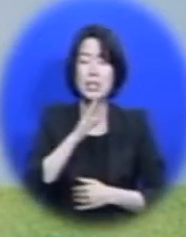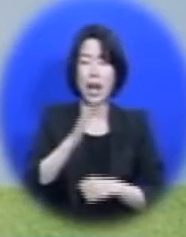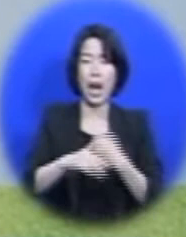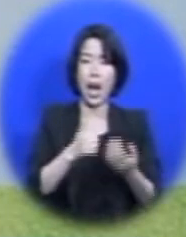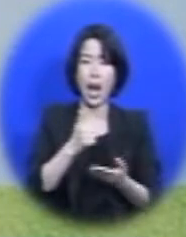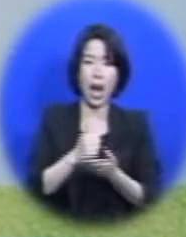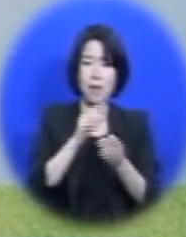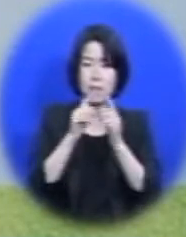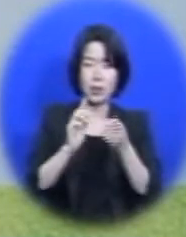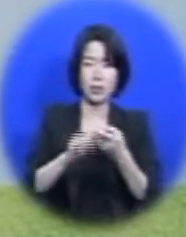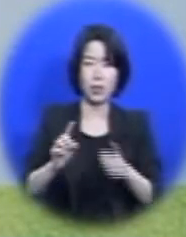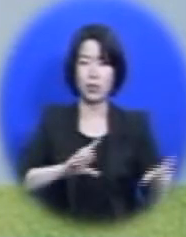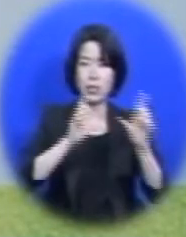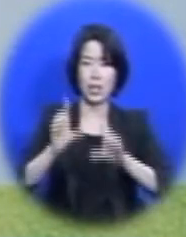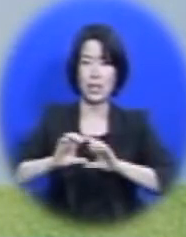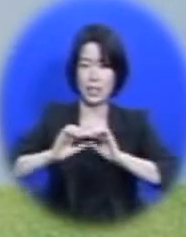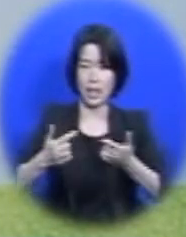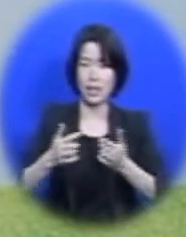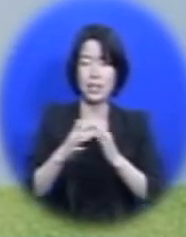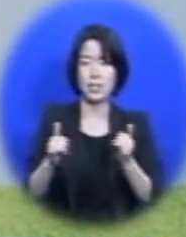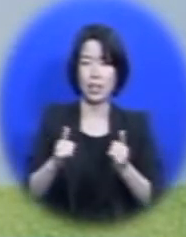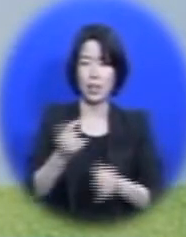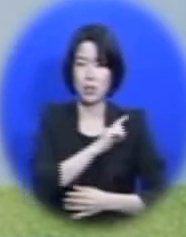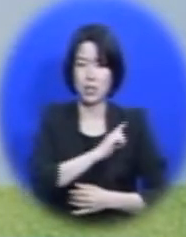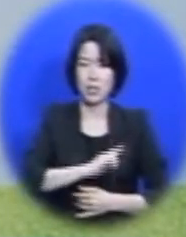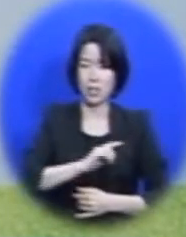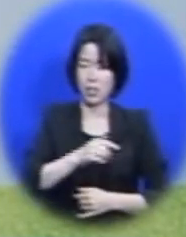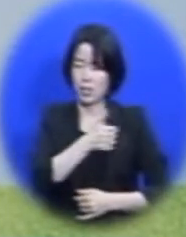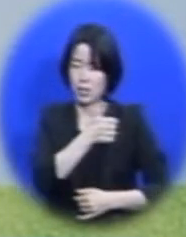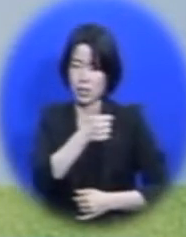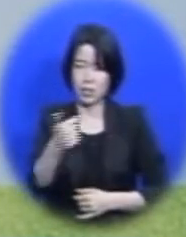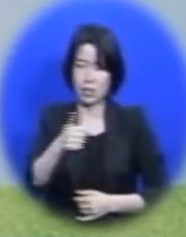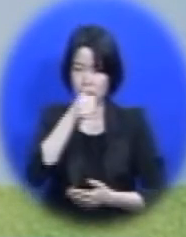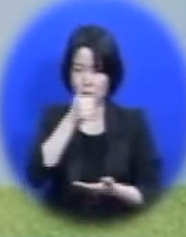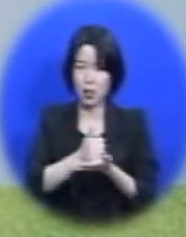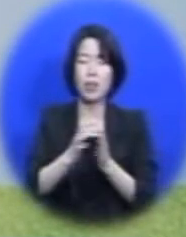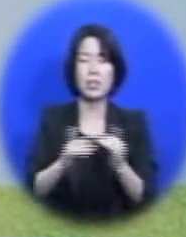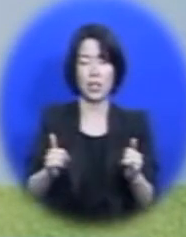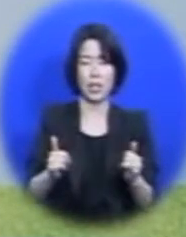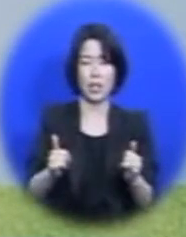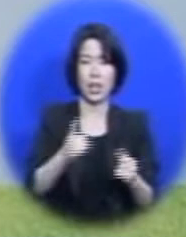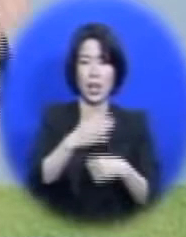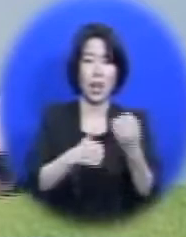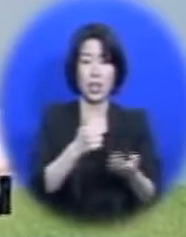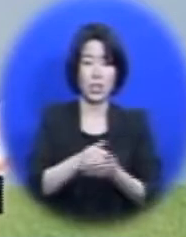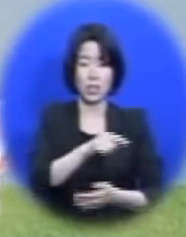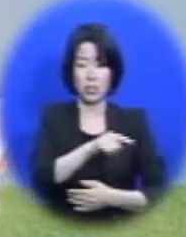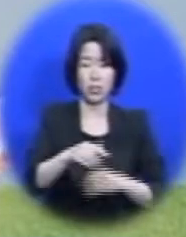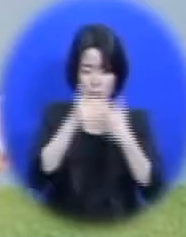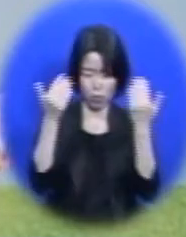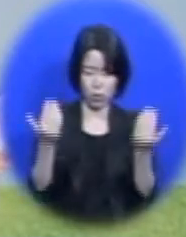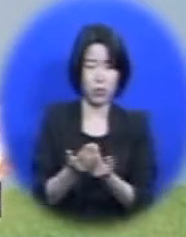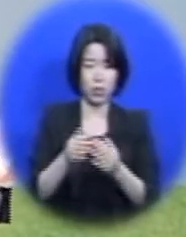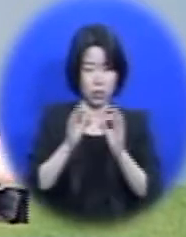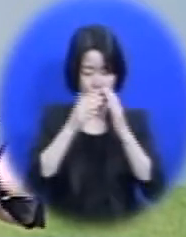살지 않는 사람이 사실은 가장 큰 범죄자이라는 거예요. 하나님이 그 모든 걸 다 보고